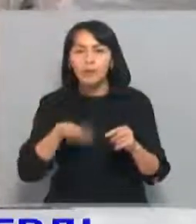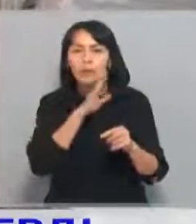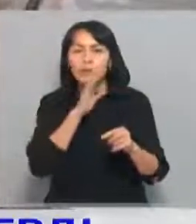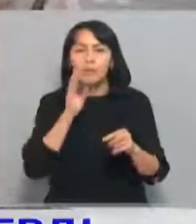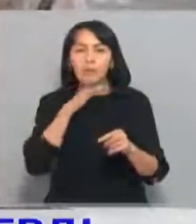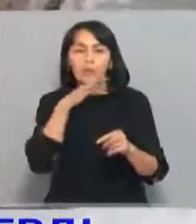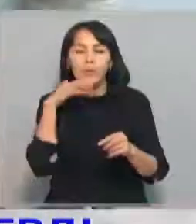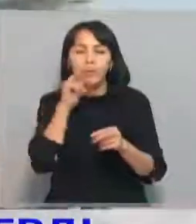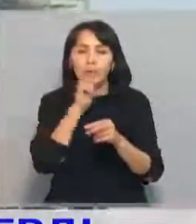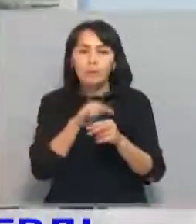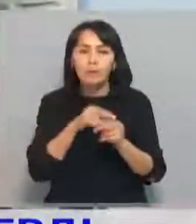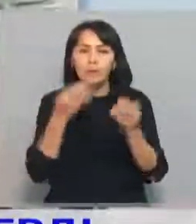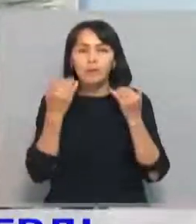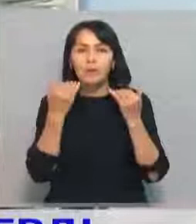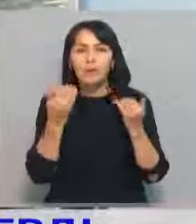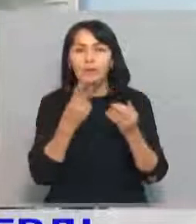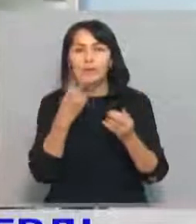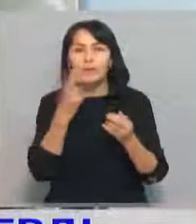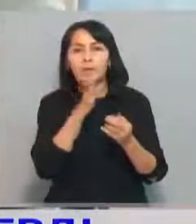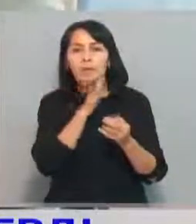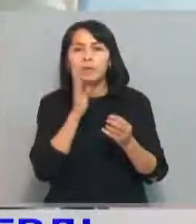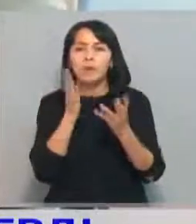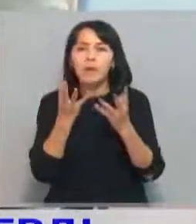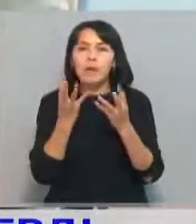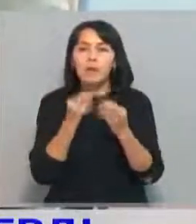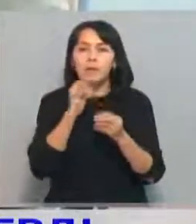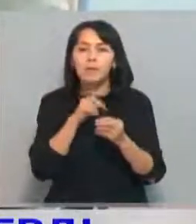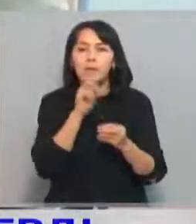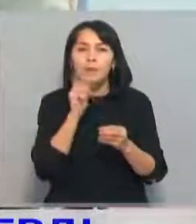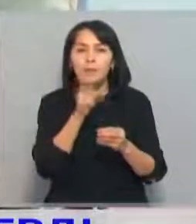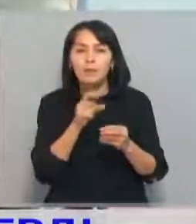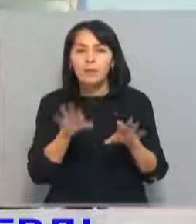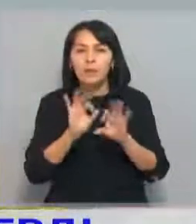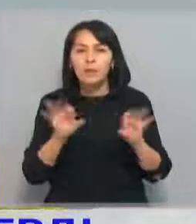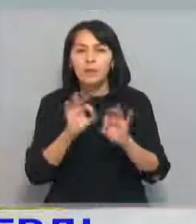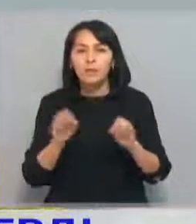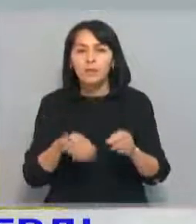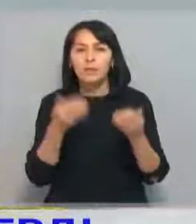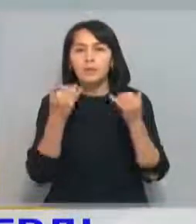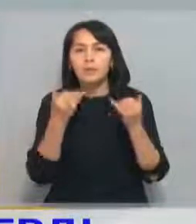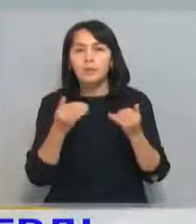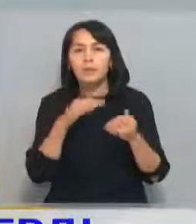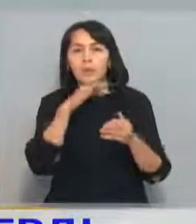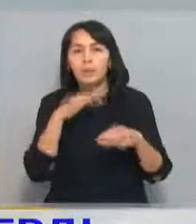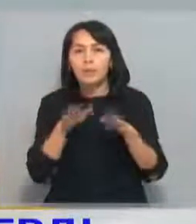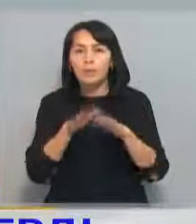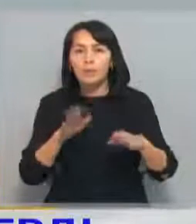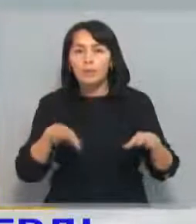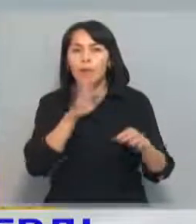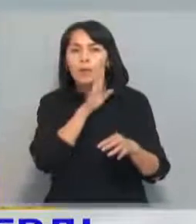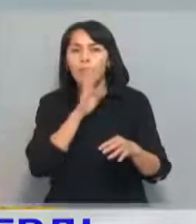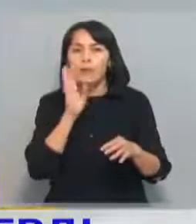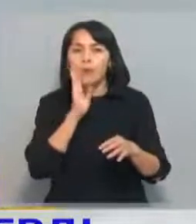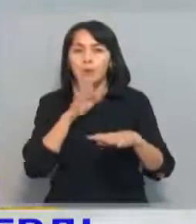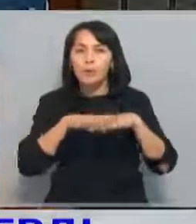көп нәрсені үйренген. Енді сол қос анасынан алынған тәлімдерін жастарға дәріптеп жүр. Алтын құрсақтаны алтын ісін қолдан